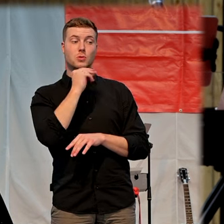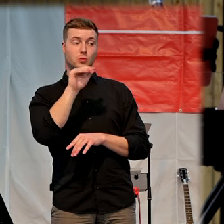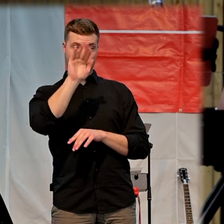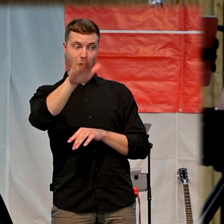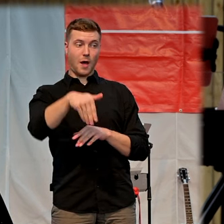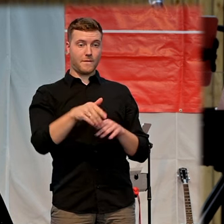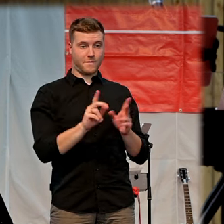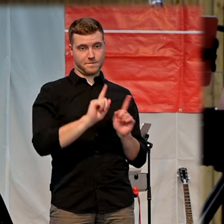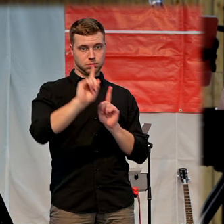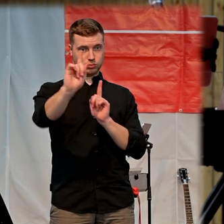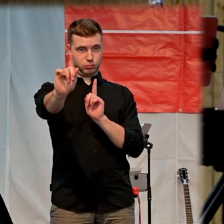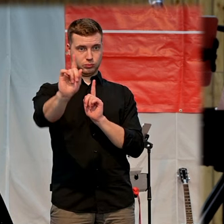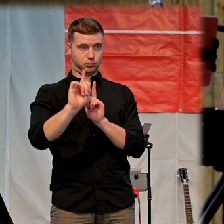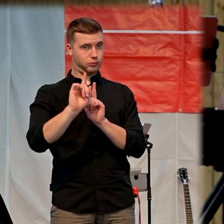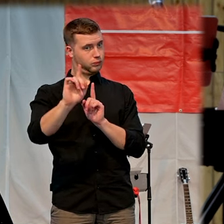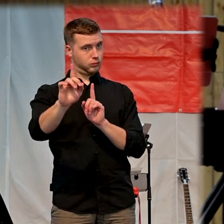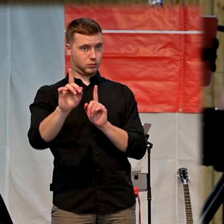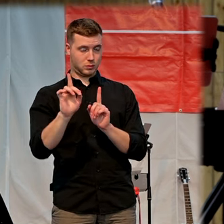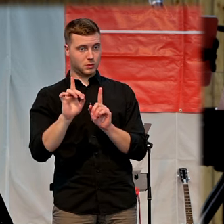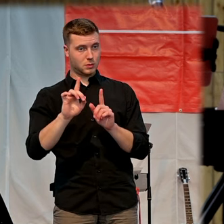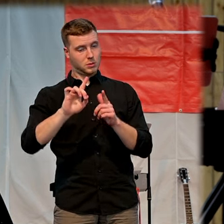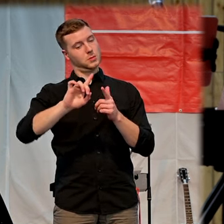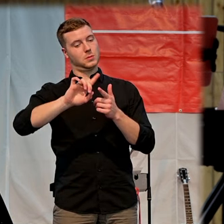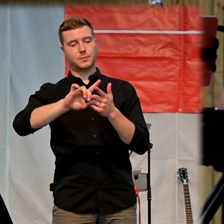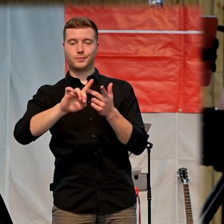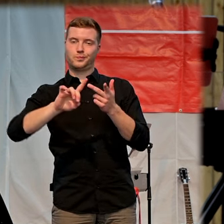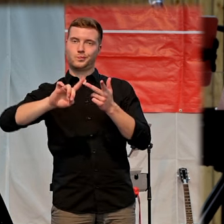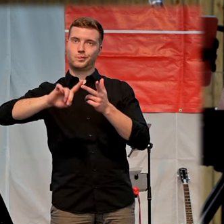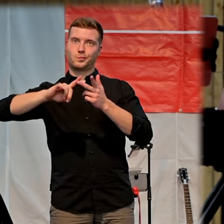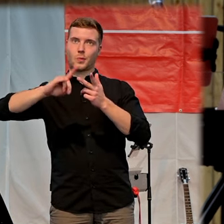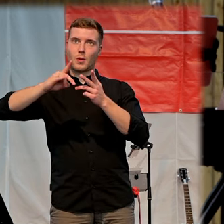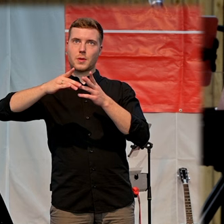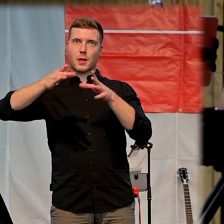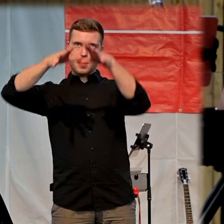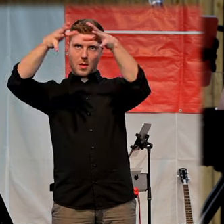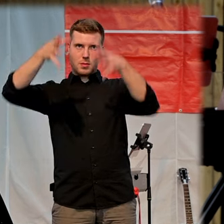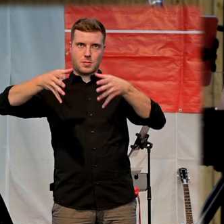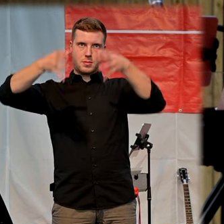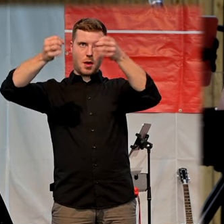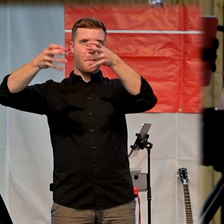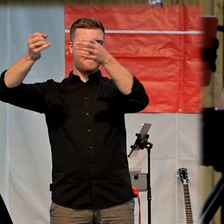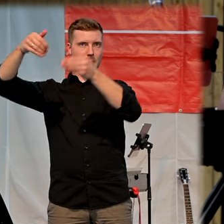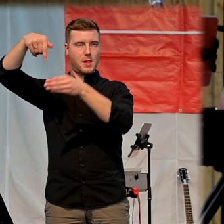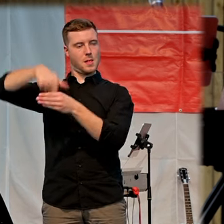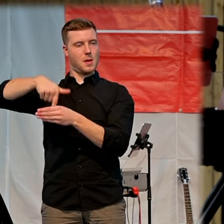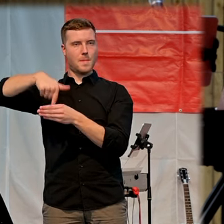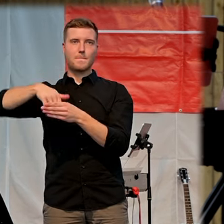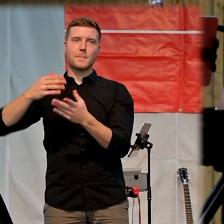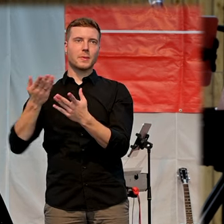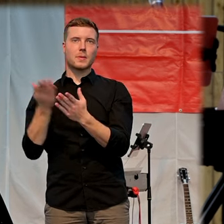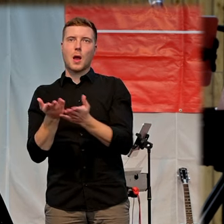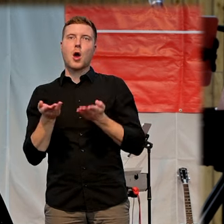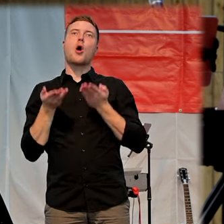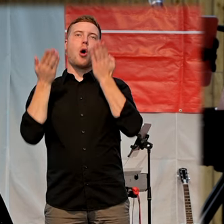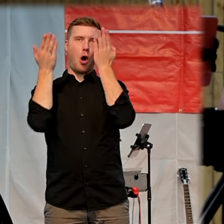meinten. Dann gab es den eigentlichen Tempel, das Tempelinnere, und da wurde geopfert, und dann gab es das